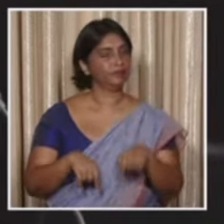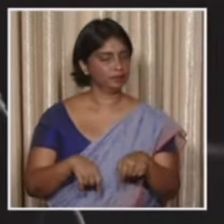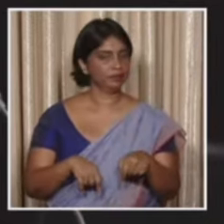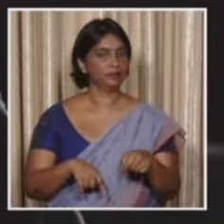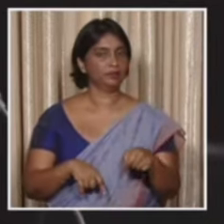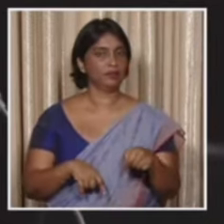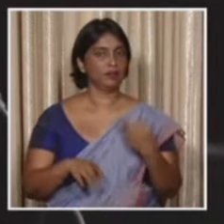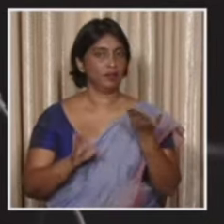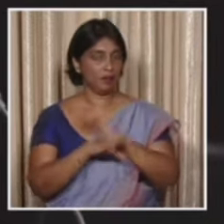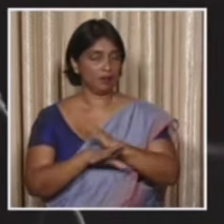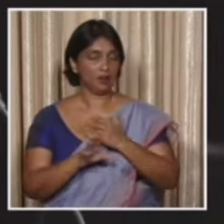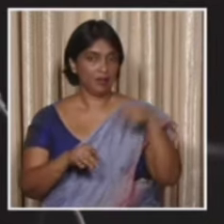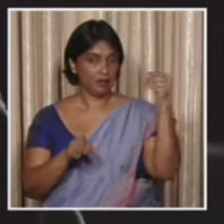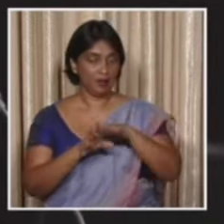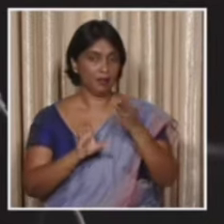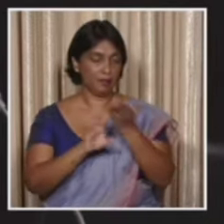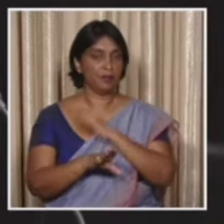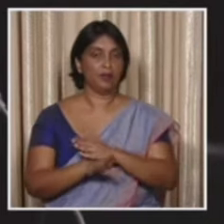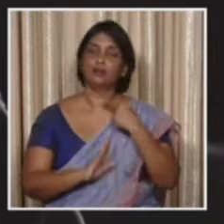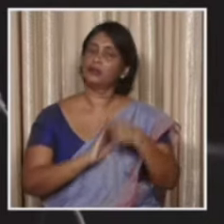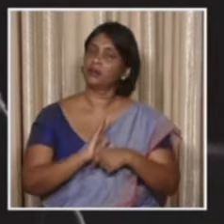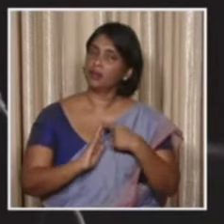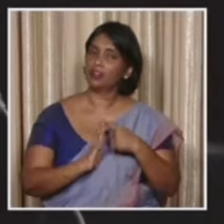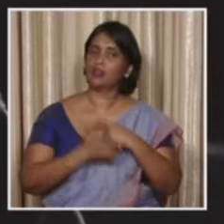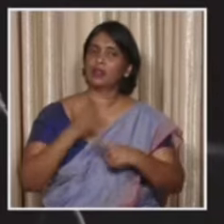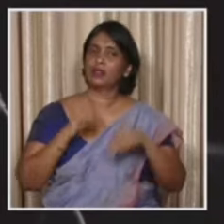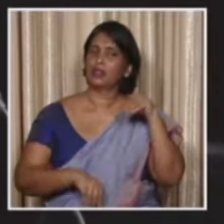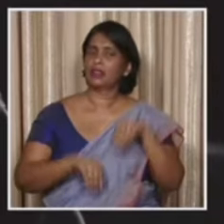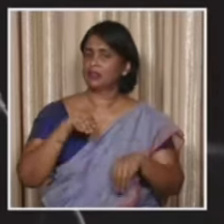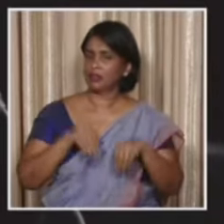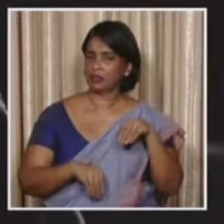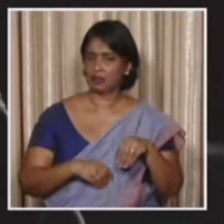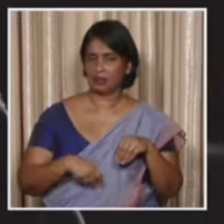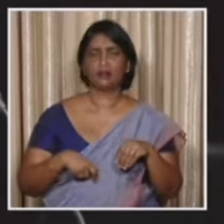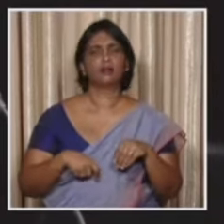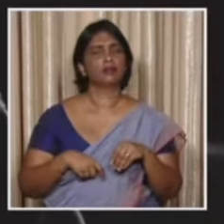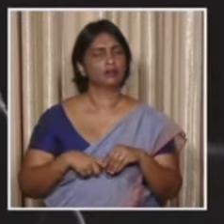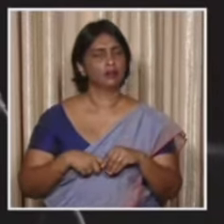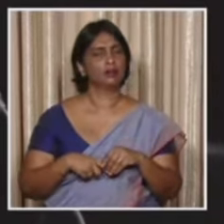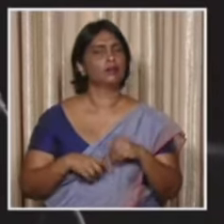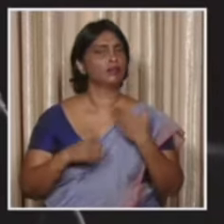இந்த நாட்டின் அரசியல் வானில், அதுவும் குறிப்பாக இடதுசாரி அரசியலில்